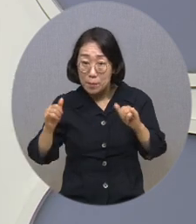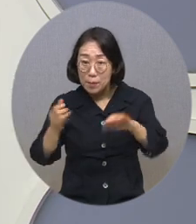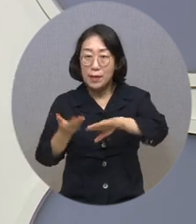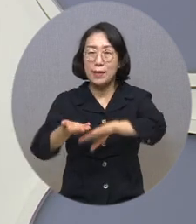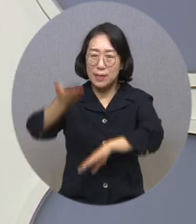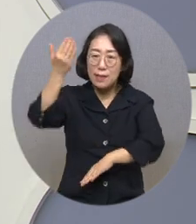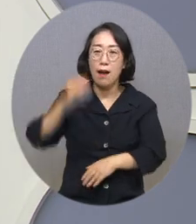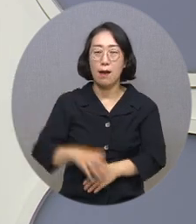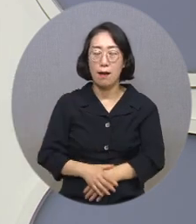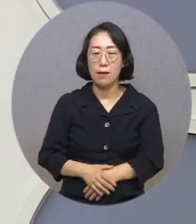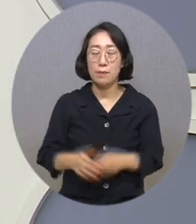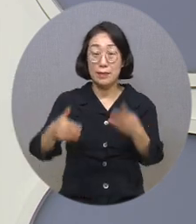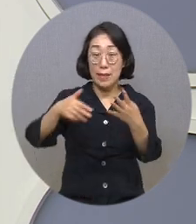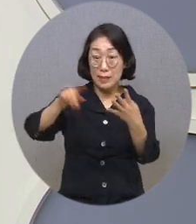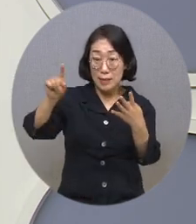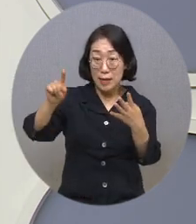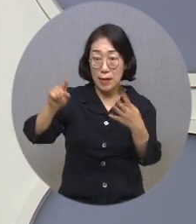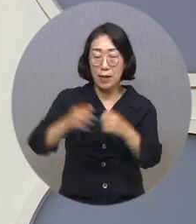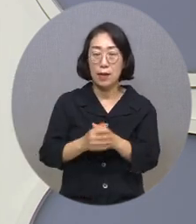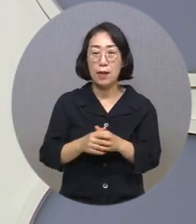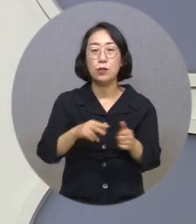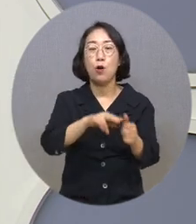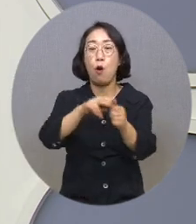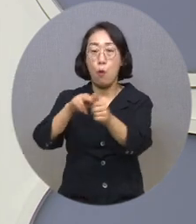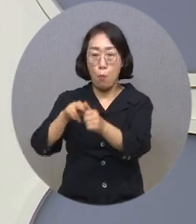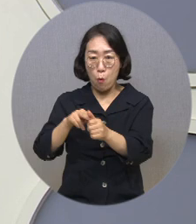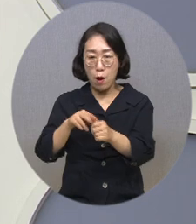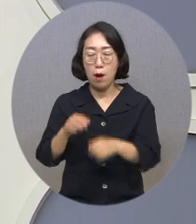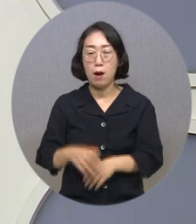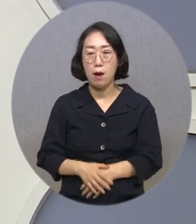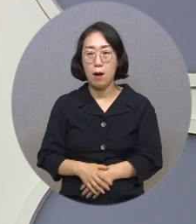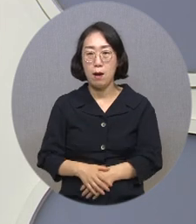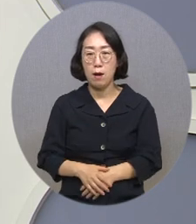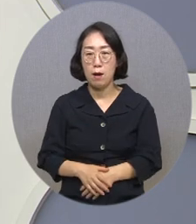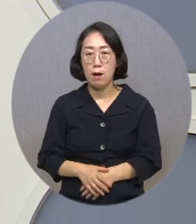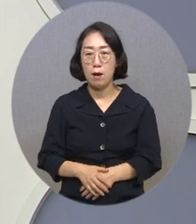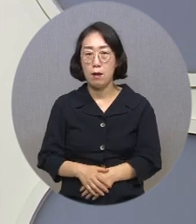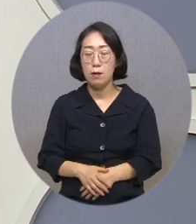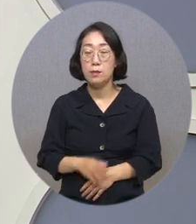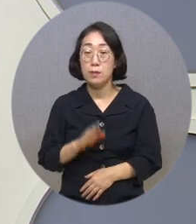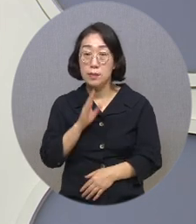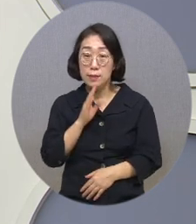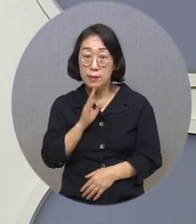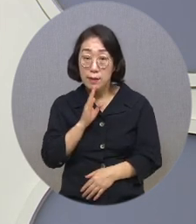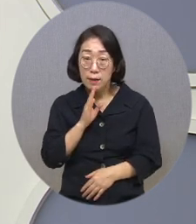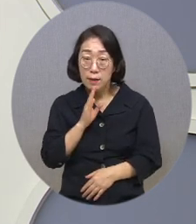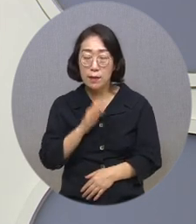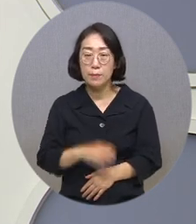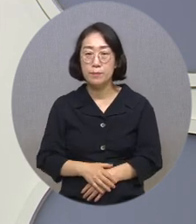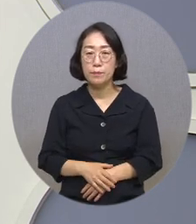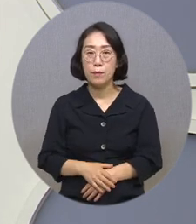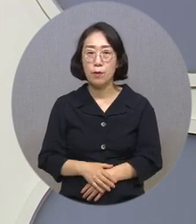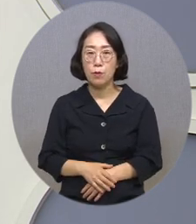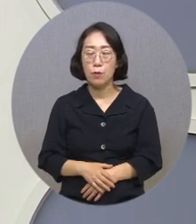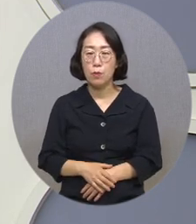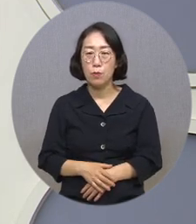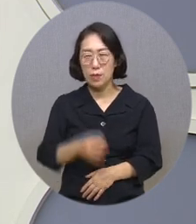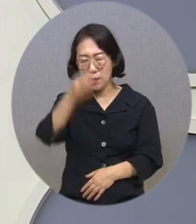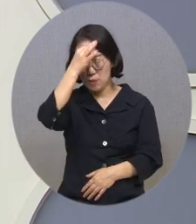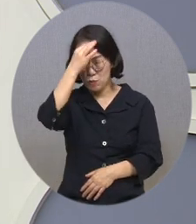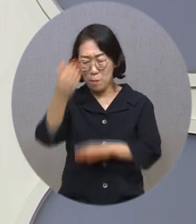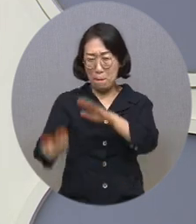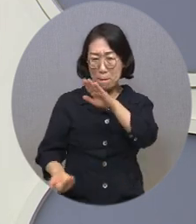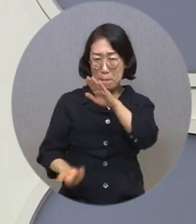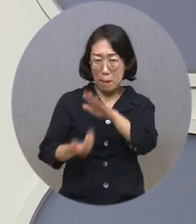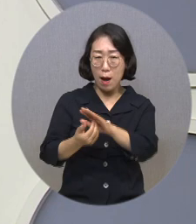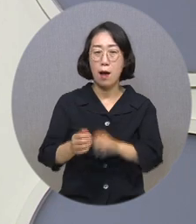정보화 산업으로 정보화 산업에서 4차 산업이라는 거는 그자 그대로 4차 산업이라는 그런 첨단 것들은 다